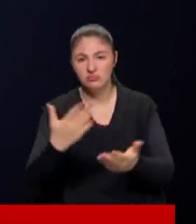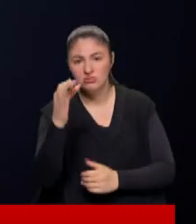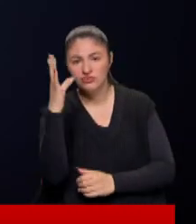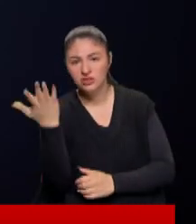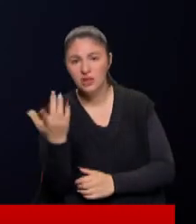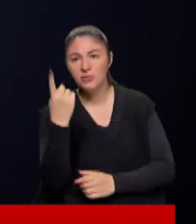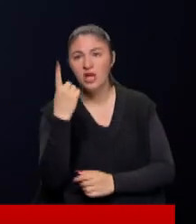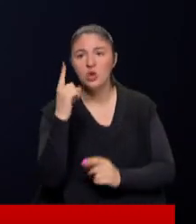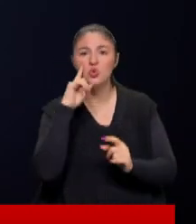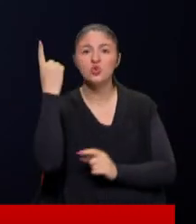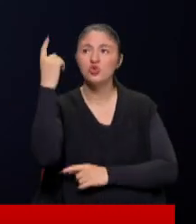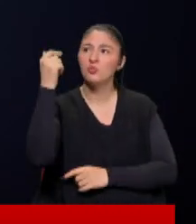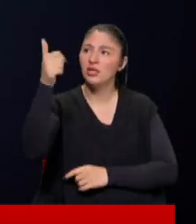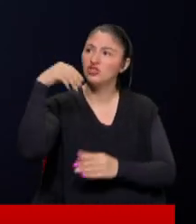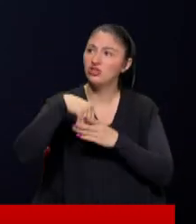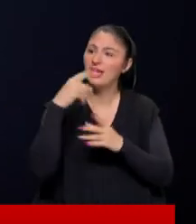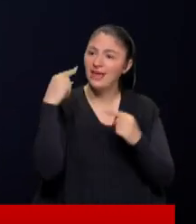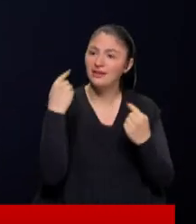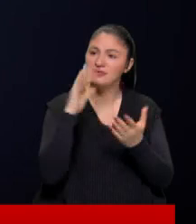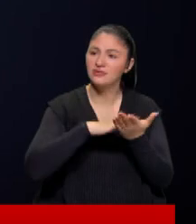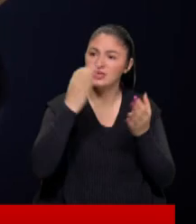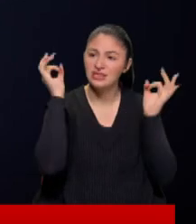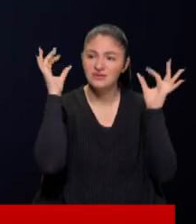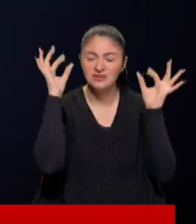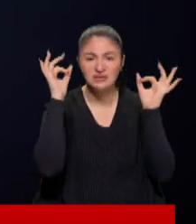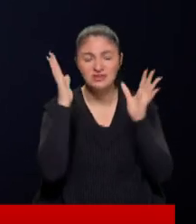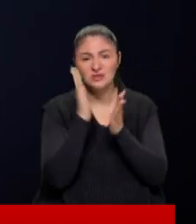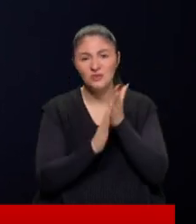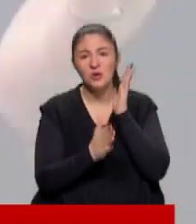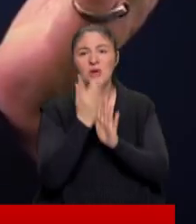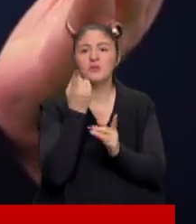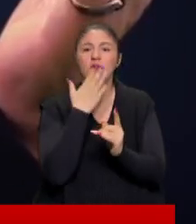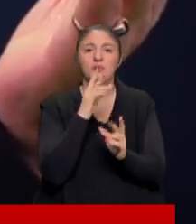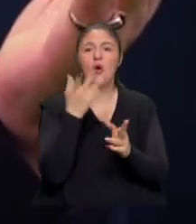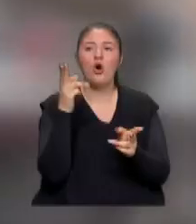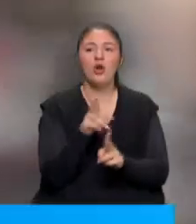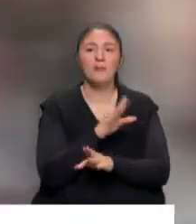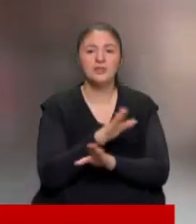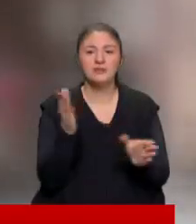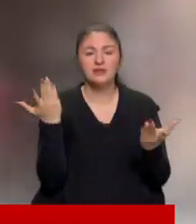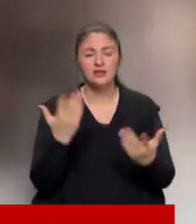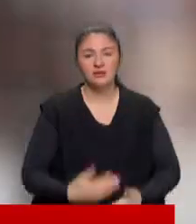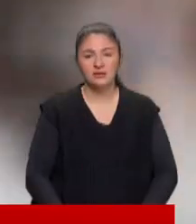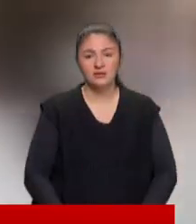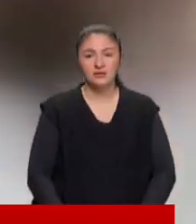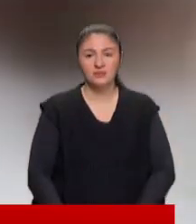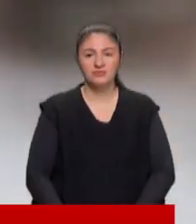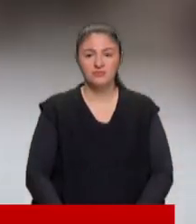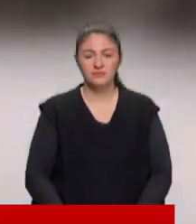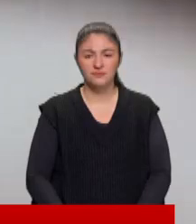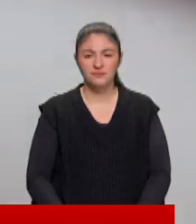etmedi. Bir tane hükümet yetkilisinden istifa eden olmadı. Hiçbir şey yokmuş gibi ya. Ölen öldü.